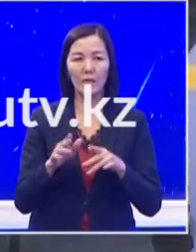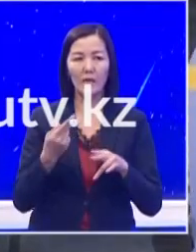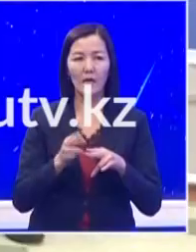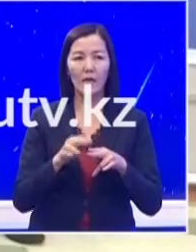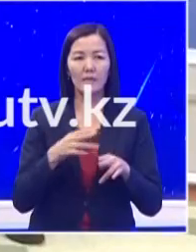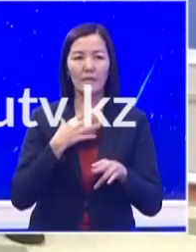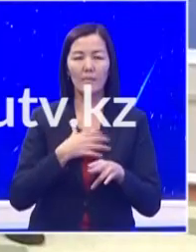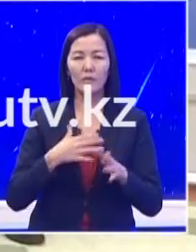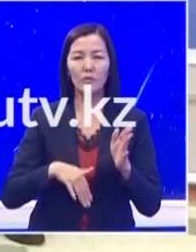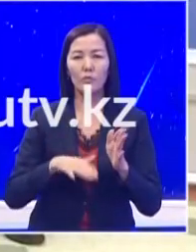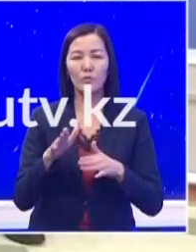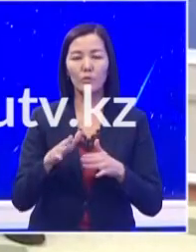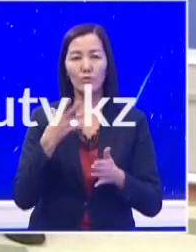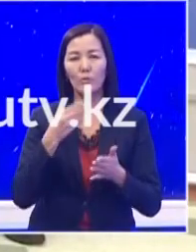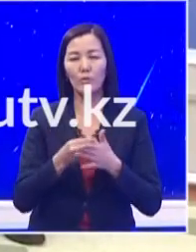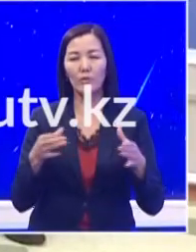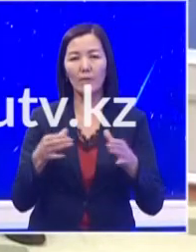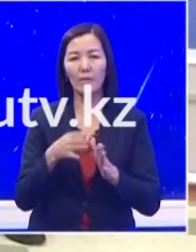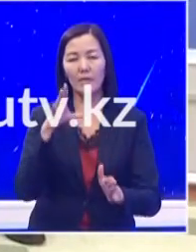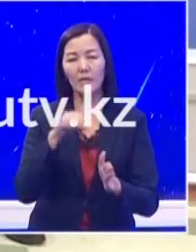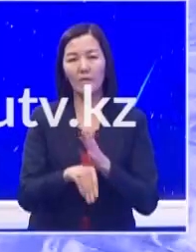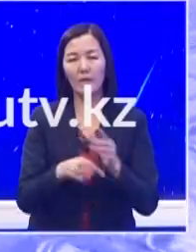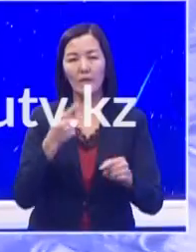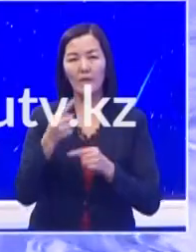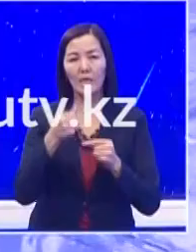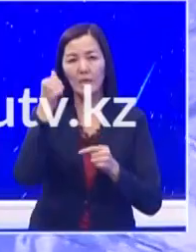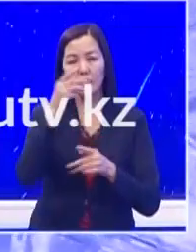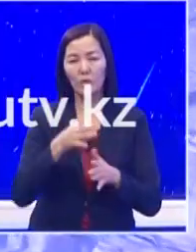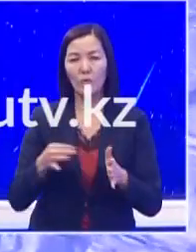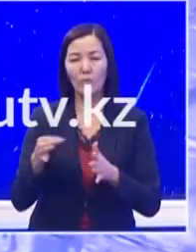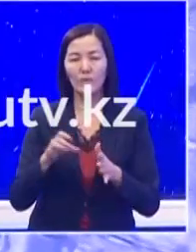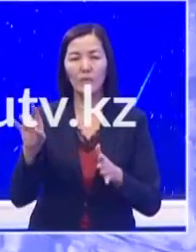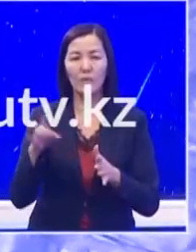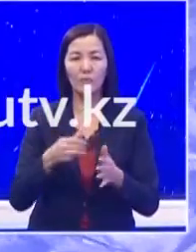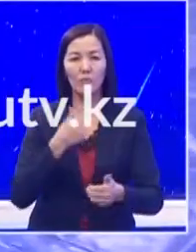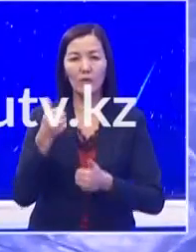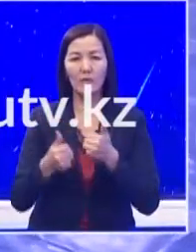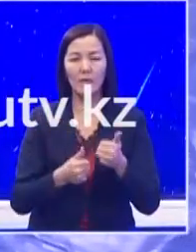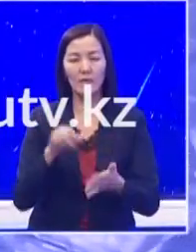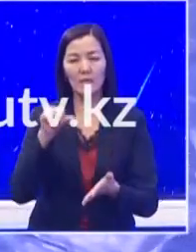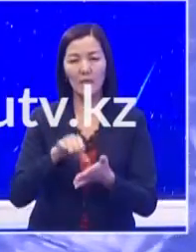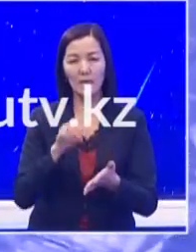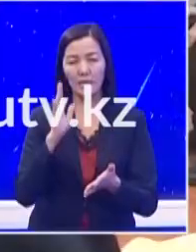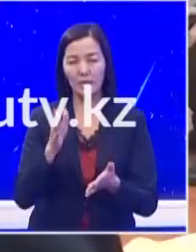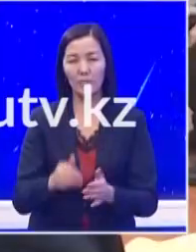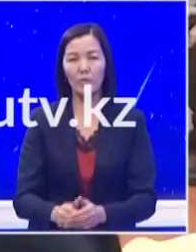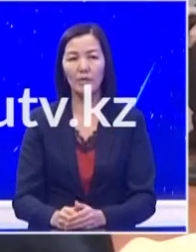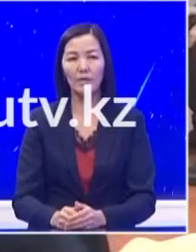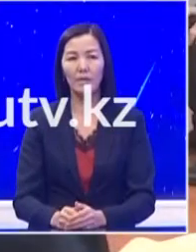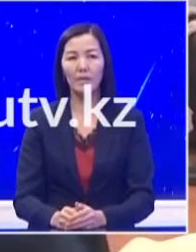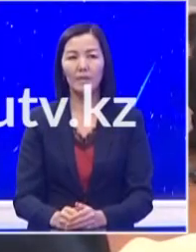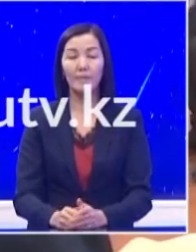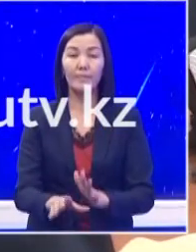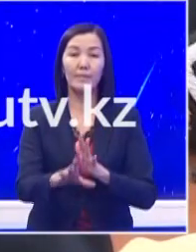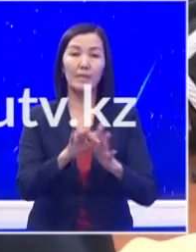маңызды. Үздік шыққандары өз аймақтарының құрамасына алынып, келер жылы облыстық және республикалық турнирлерге жолдама алатын болады. Балаларымызды